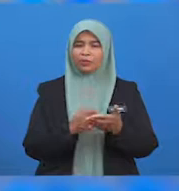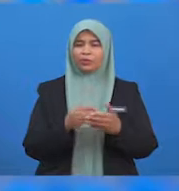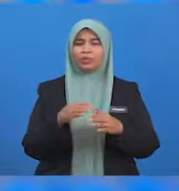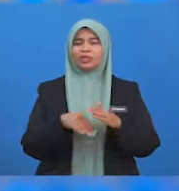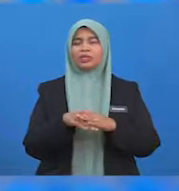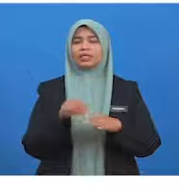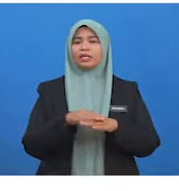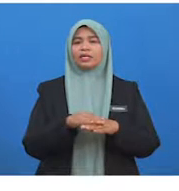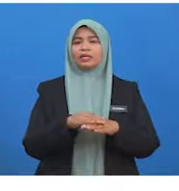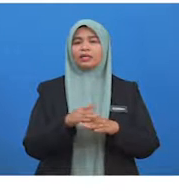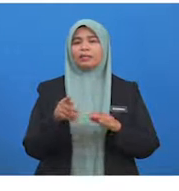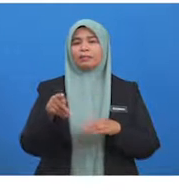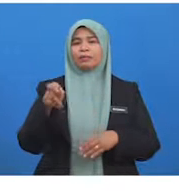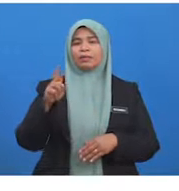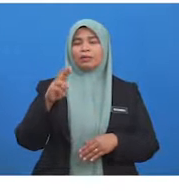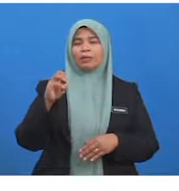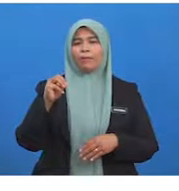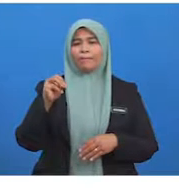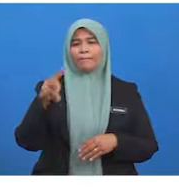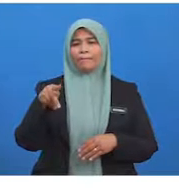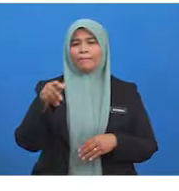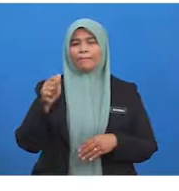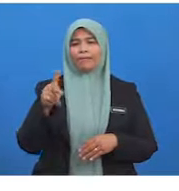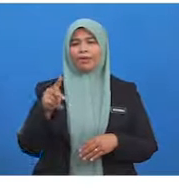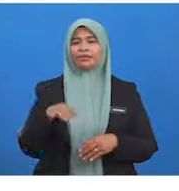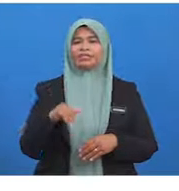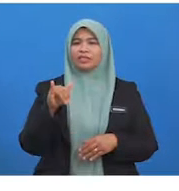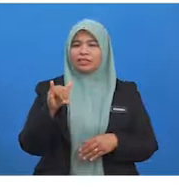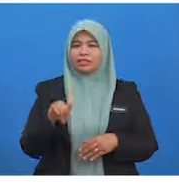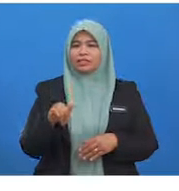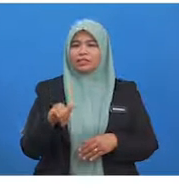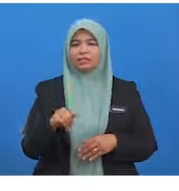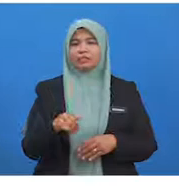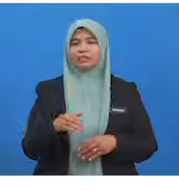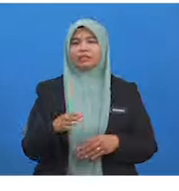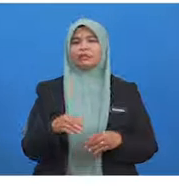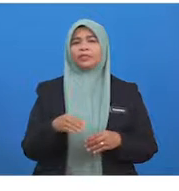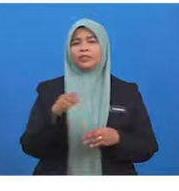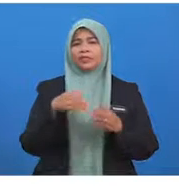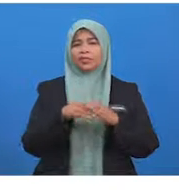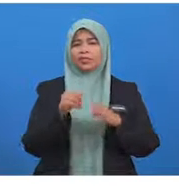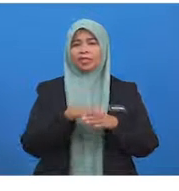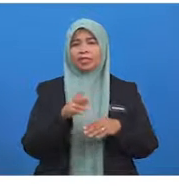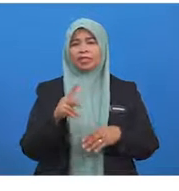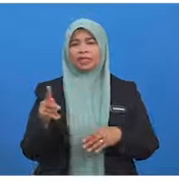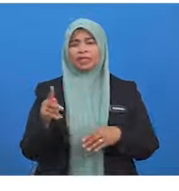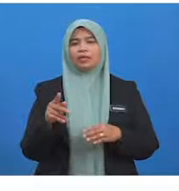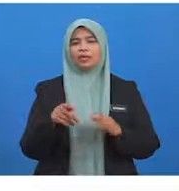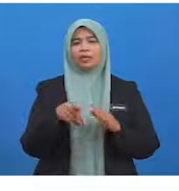jawapan. Jawapannya ya, dengan syarat tangan kanan perompak tadi mesti lumpuh